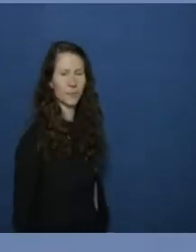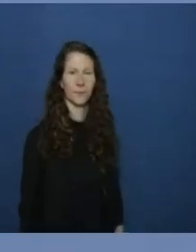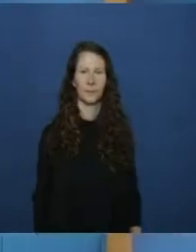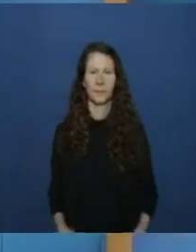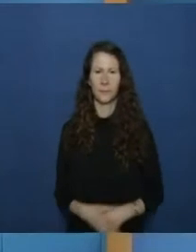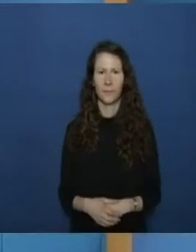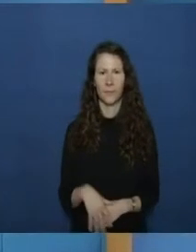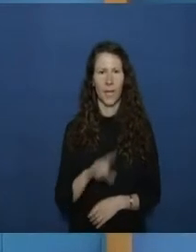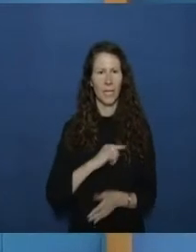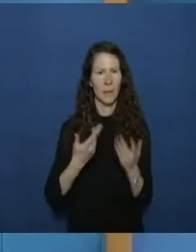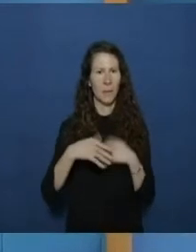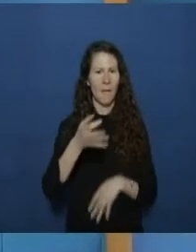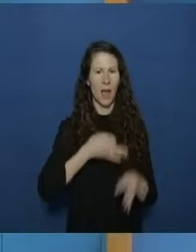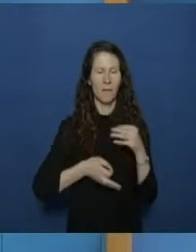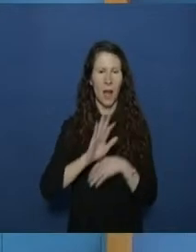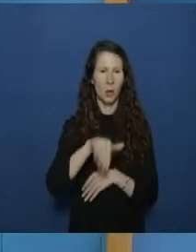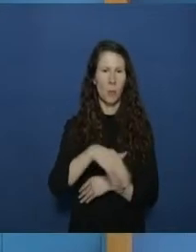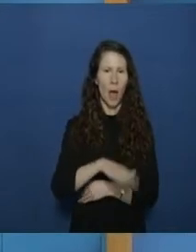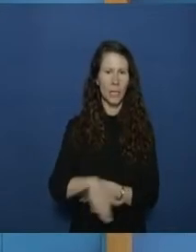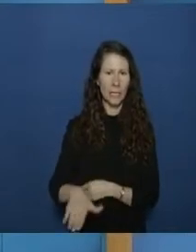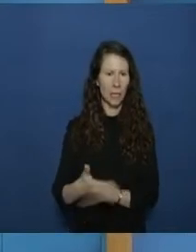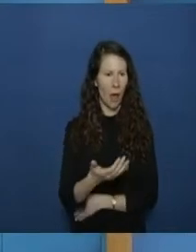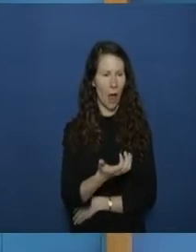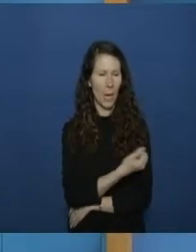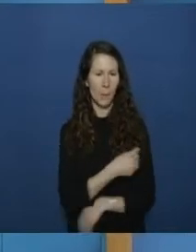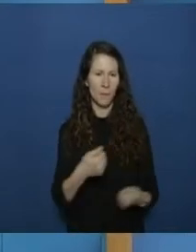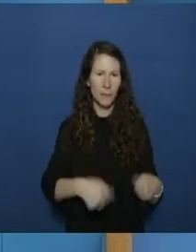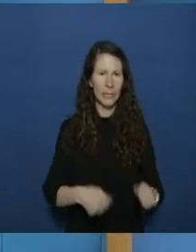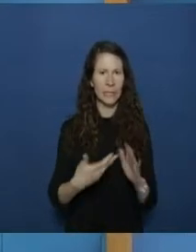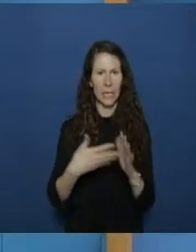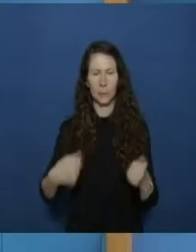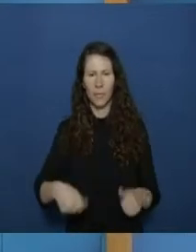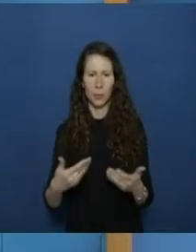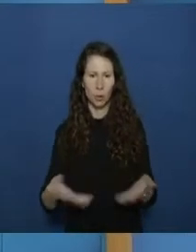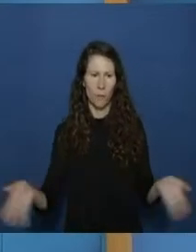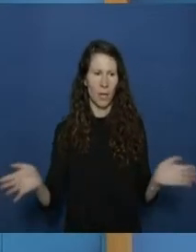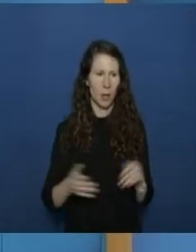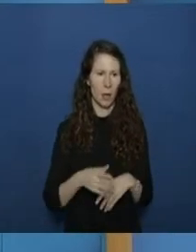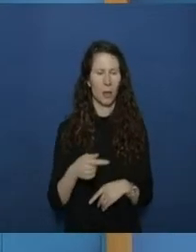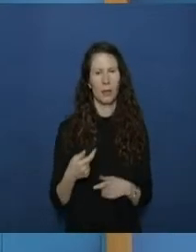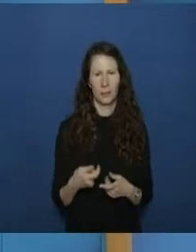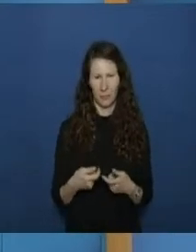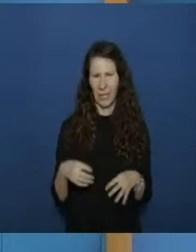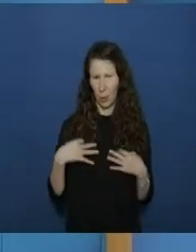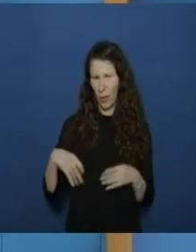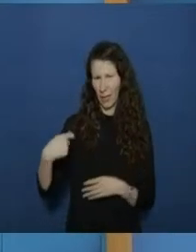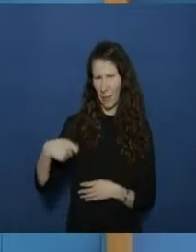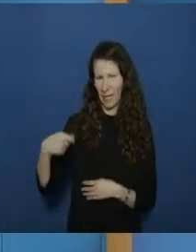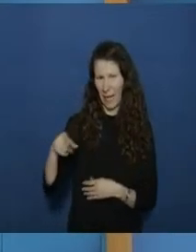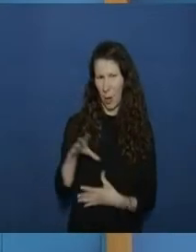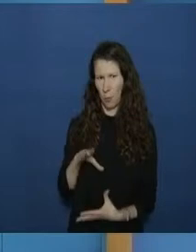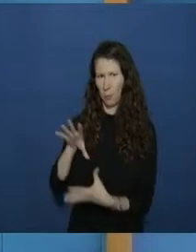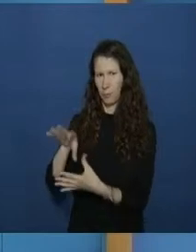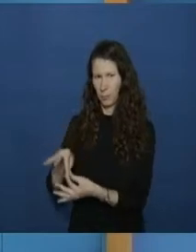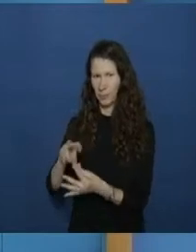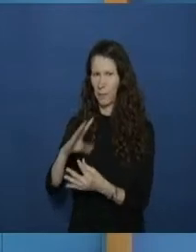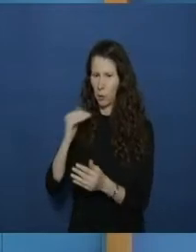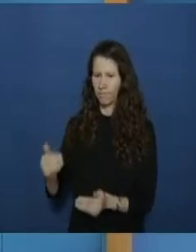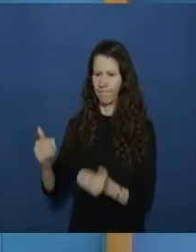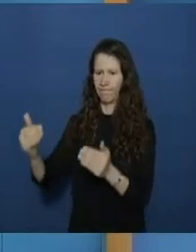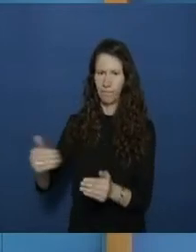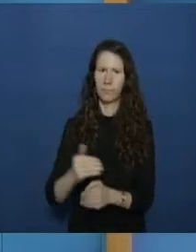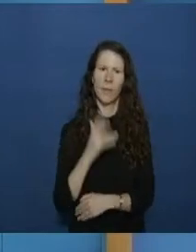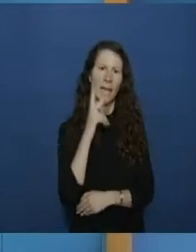Kinder, Testpflicht. Die richten sich ans Gesundheitsministerium. Das würde ich jetzt nur im Moment gerne zurückstellen. Gibt es noch Fragen an Herrn